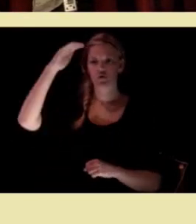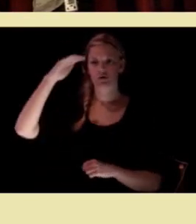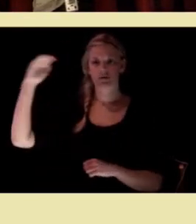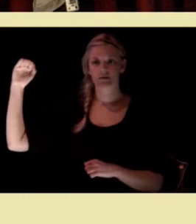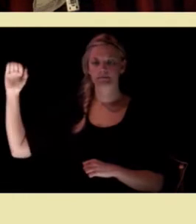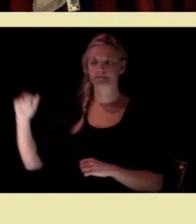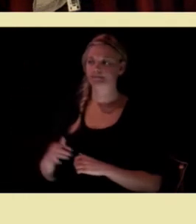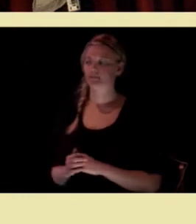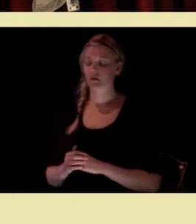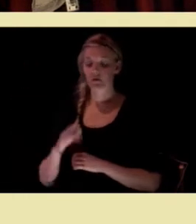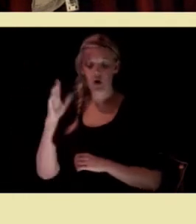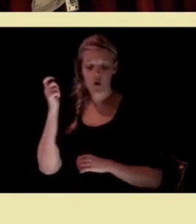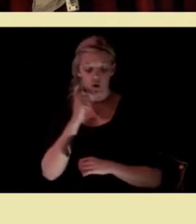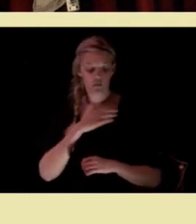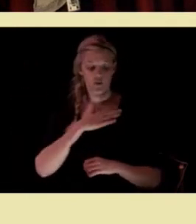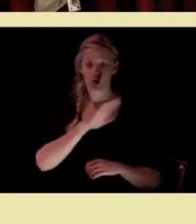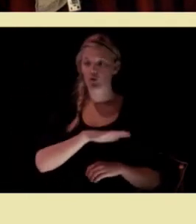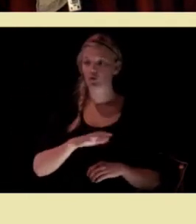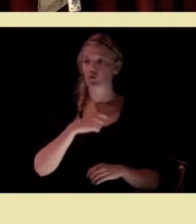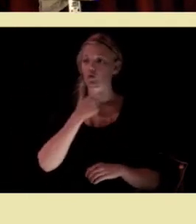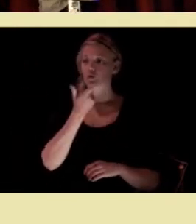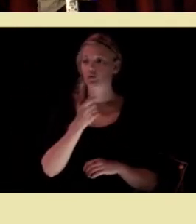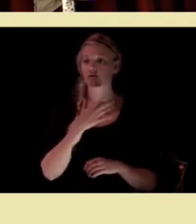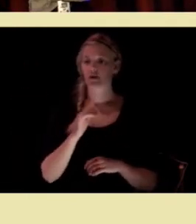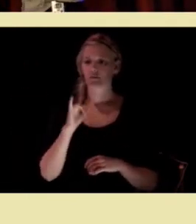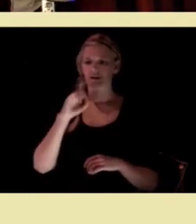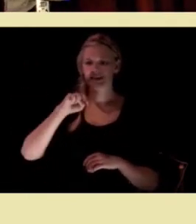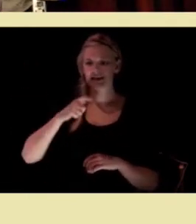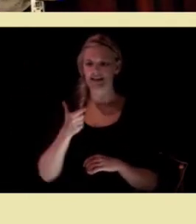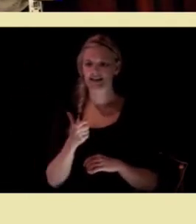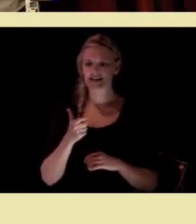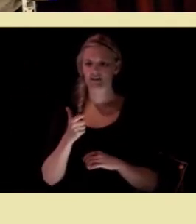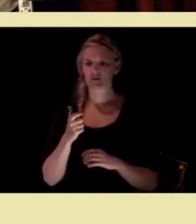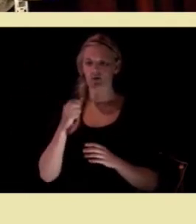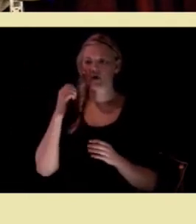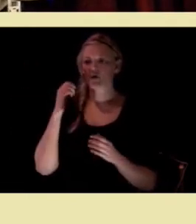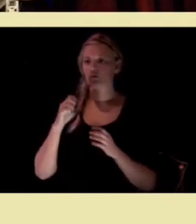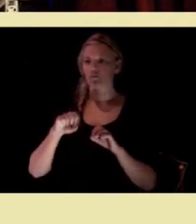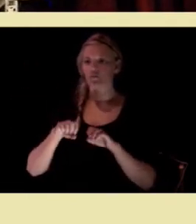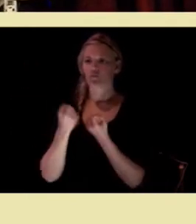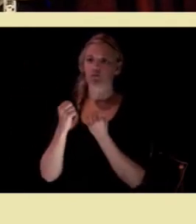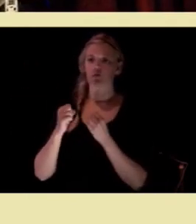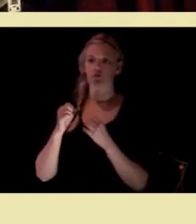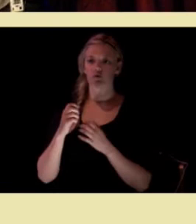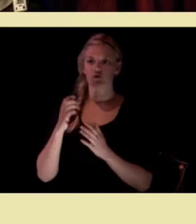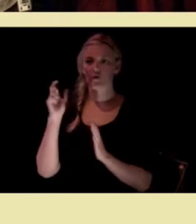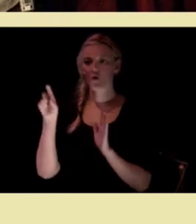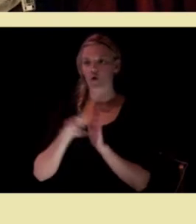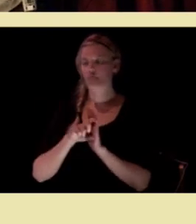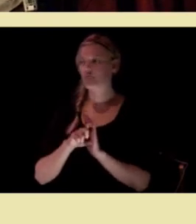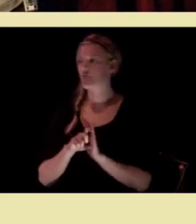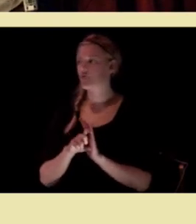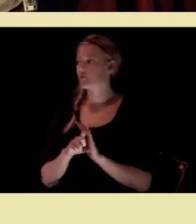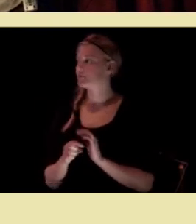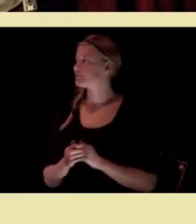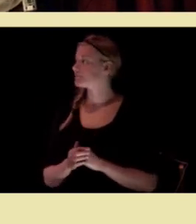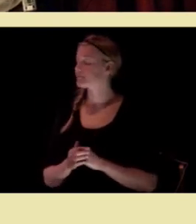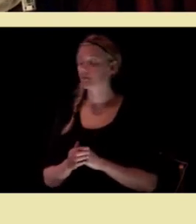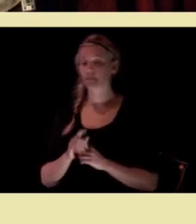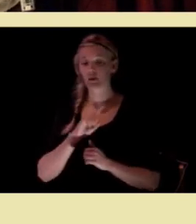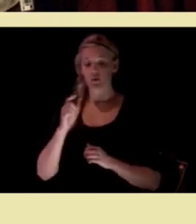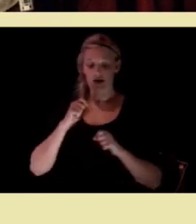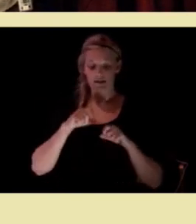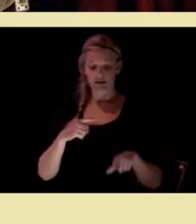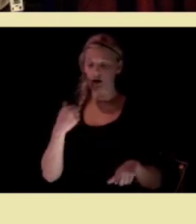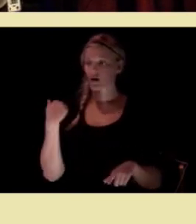har vi blant annet hørt på ungdom som satt i inn, som er lovbrytere rett og slett. Og som her, det her er jo litt historisk nå, men det startet